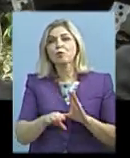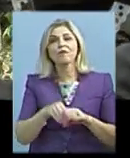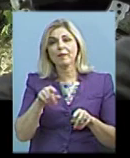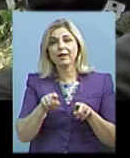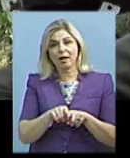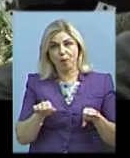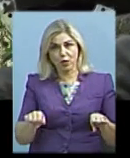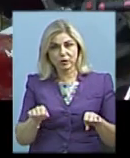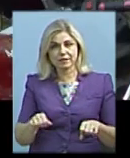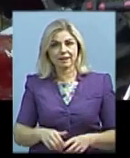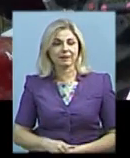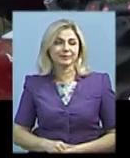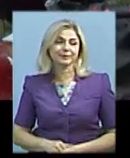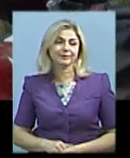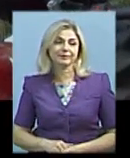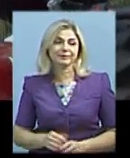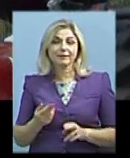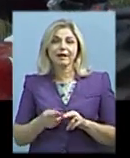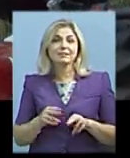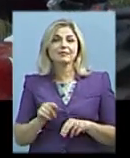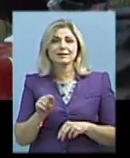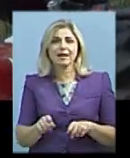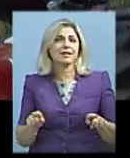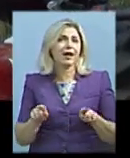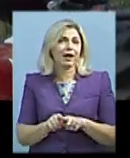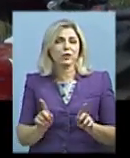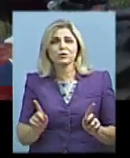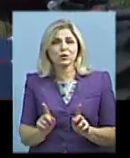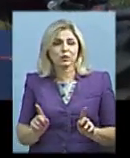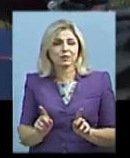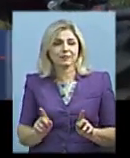Це таке щось